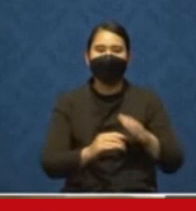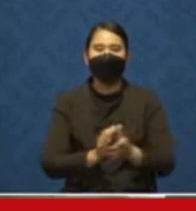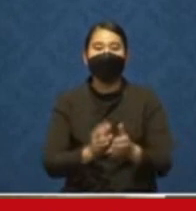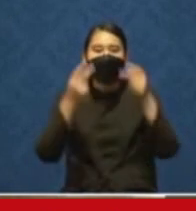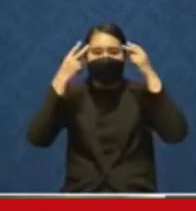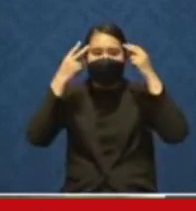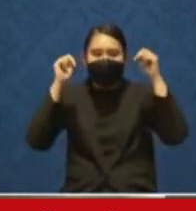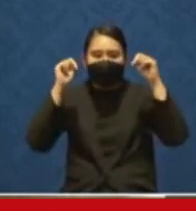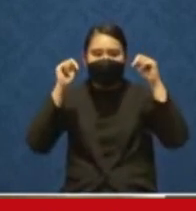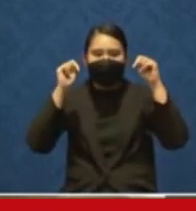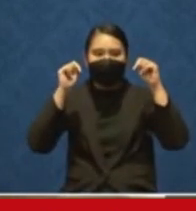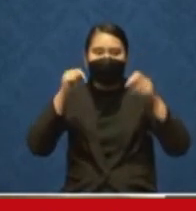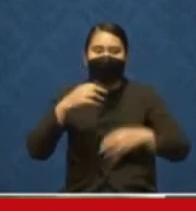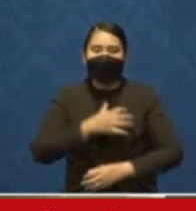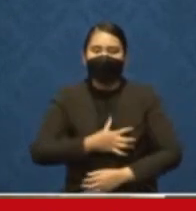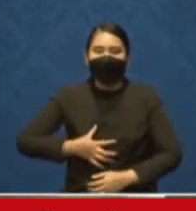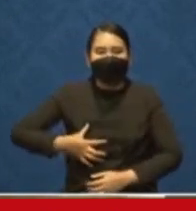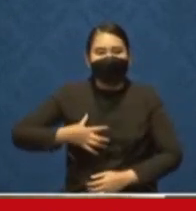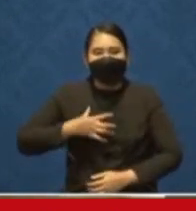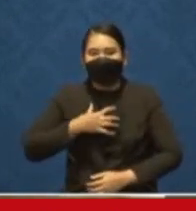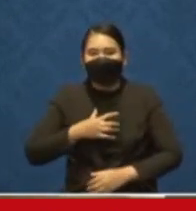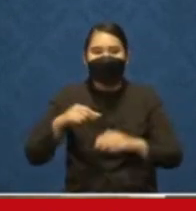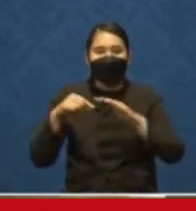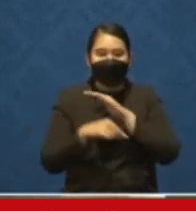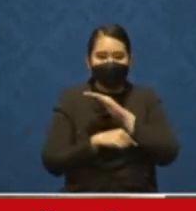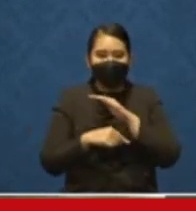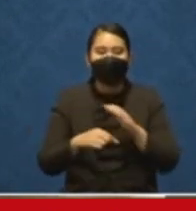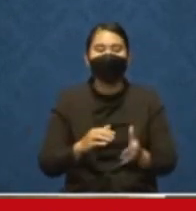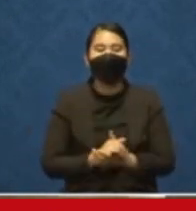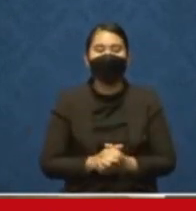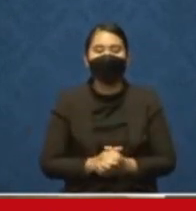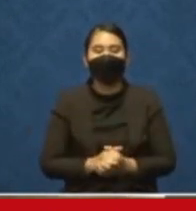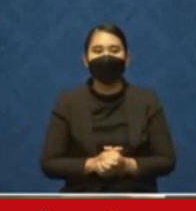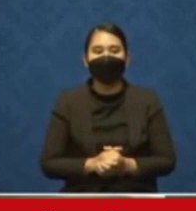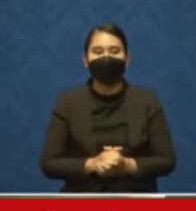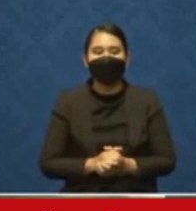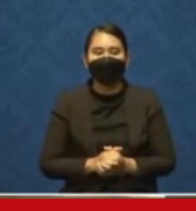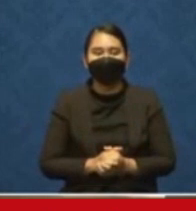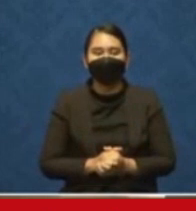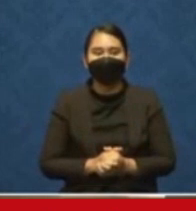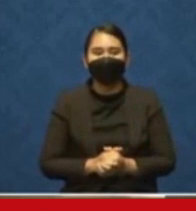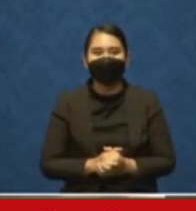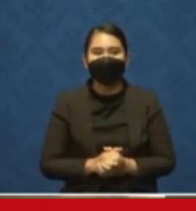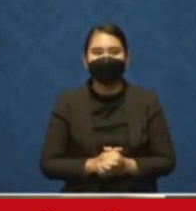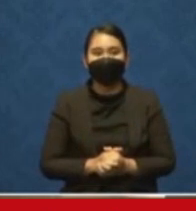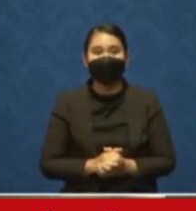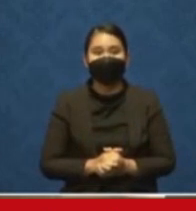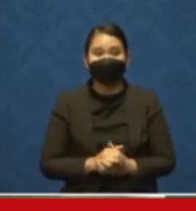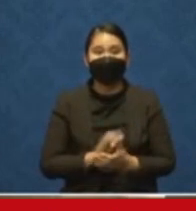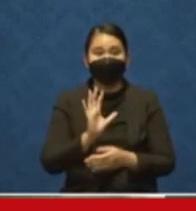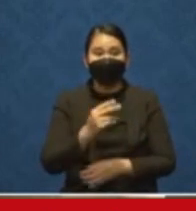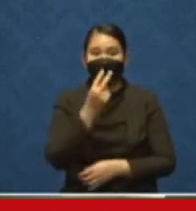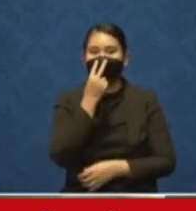ไม่ต้องมาโอ้นี่เนี้ยเรื่องการทดจริตดินายกก็ยังมีอารมณ์